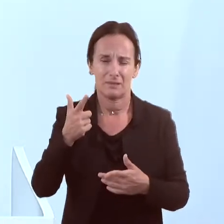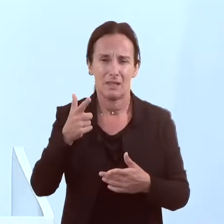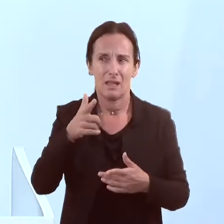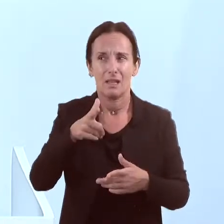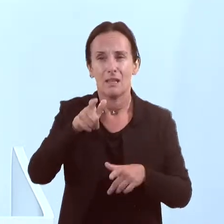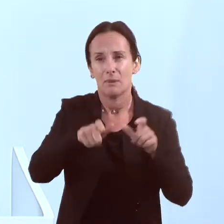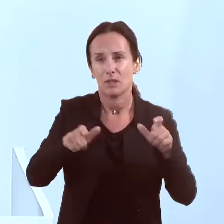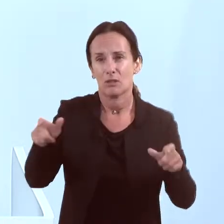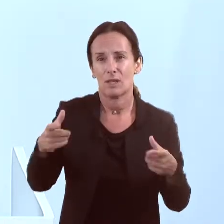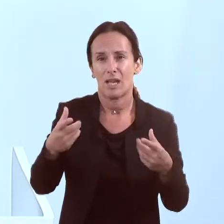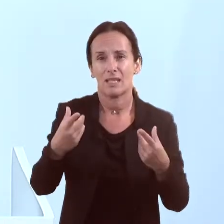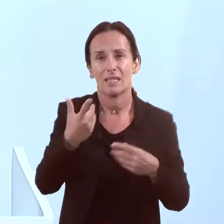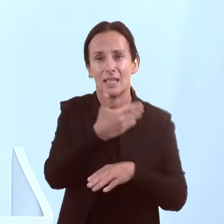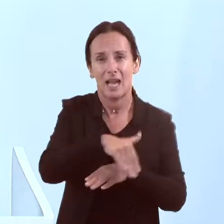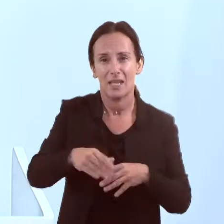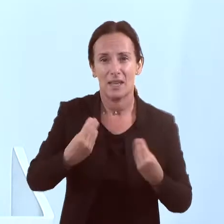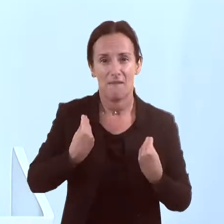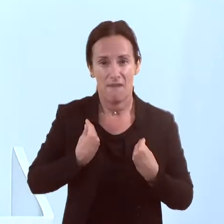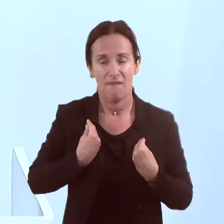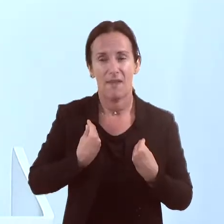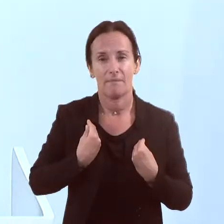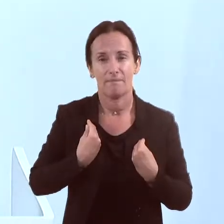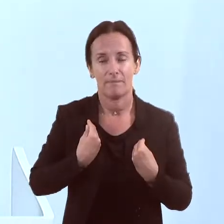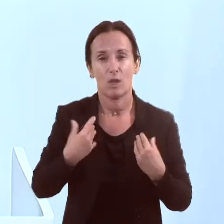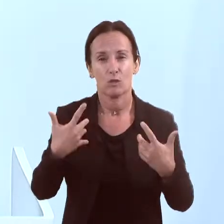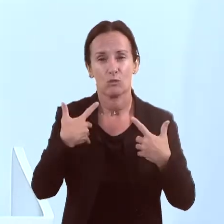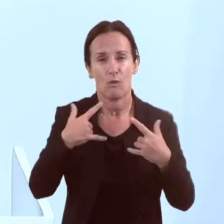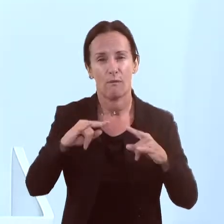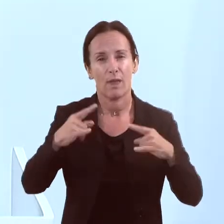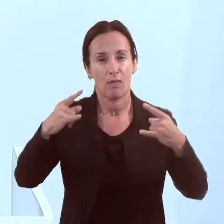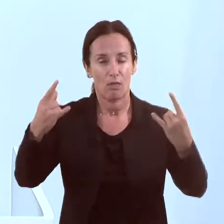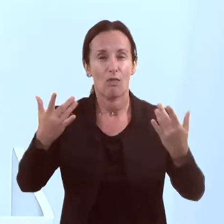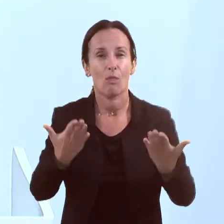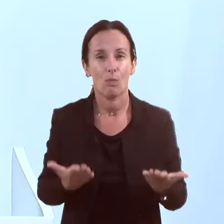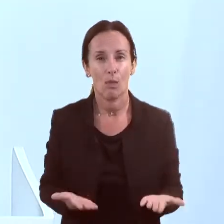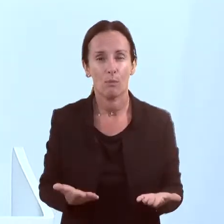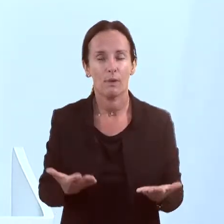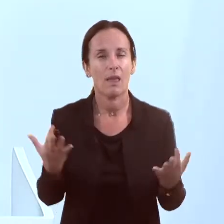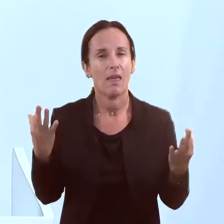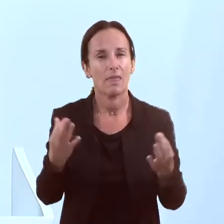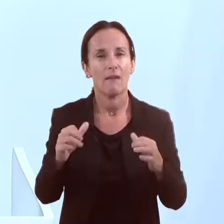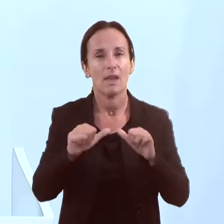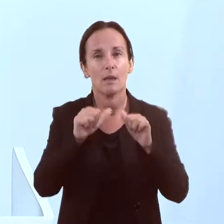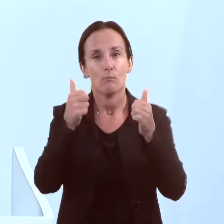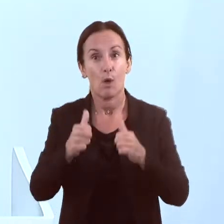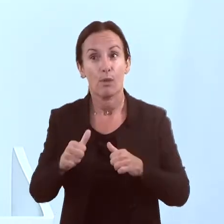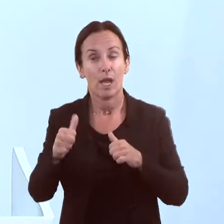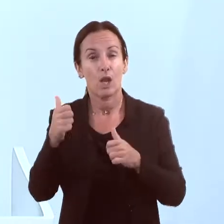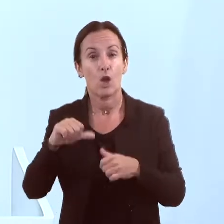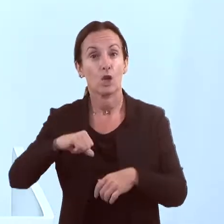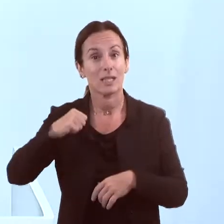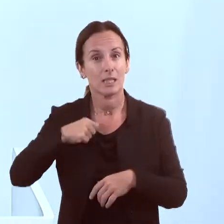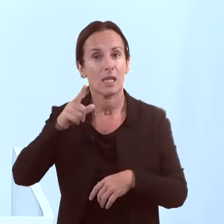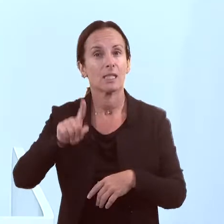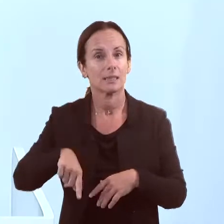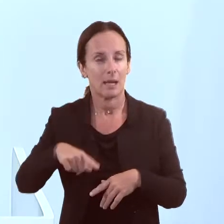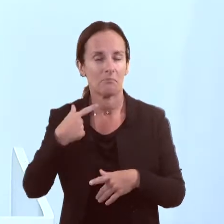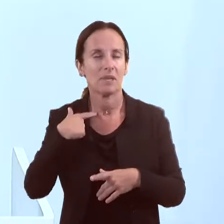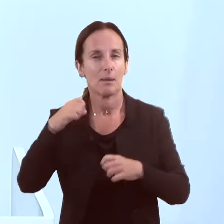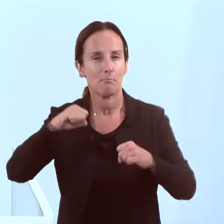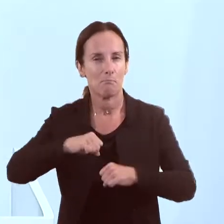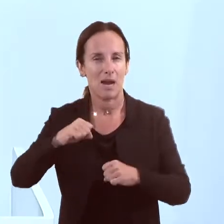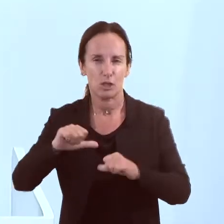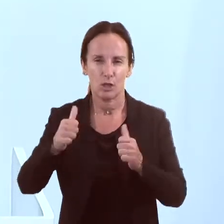Ens ha de fer canviar el model residencial que restauri la dignitat de les persones majors. I de la mateixa manera ens hem d'afanyar